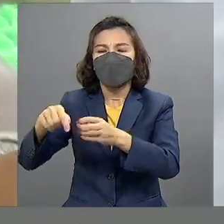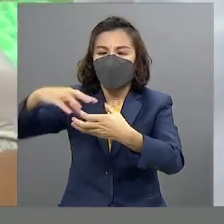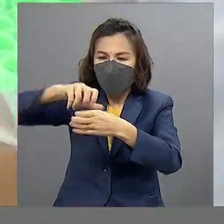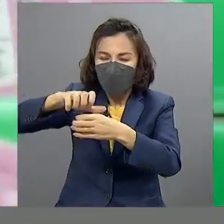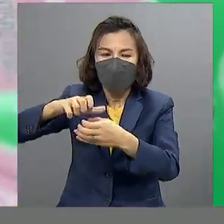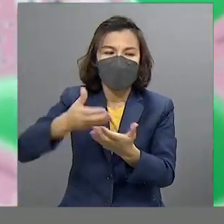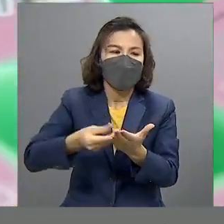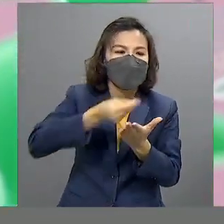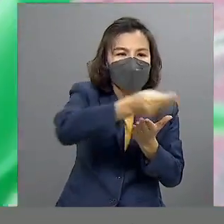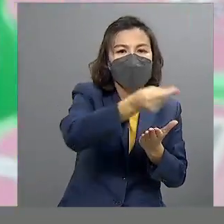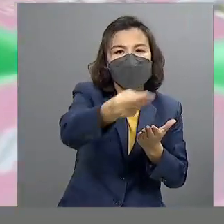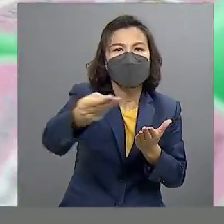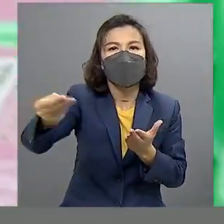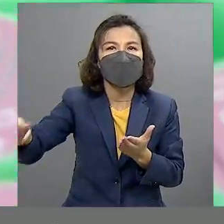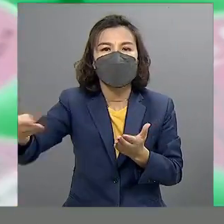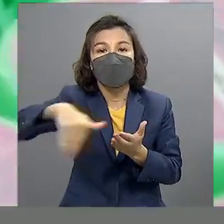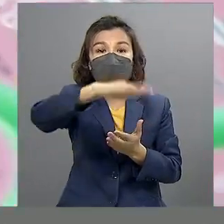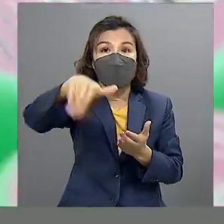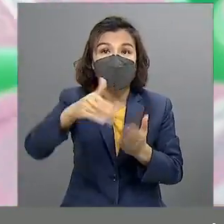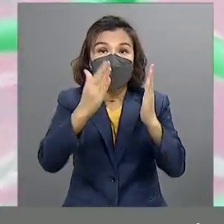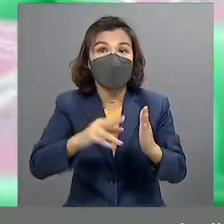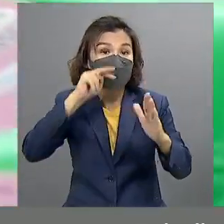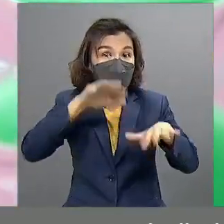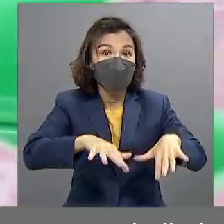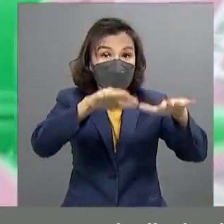ภัยนะคะก็เป็นการแก้ปัญหาที่ตรงจุดเลย